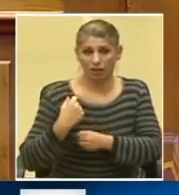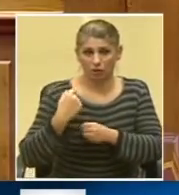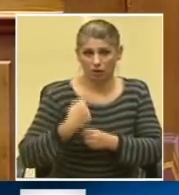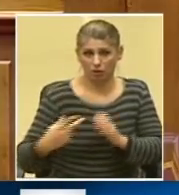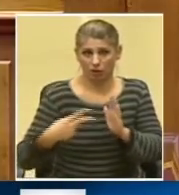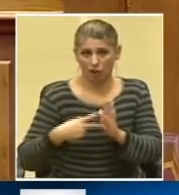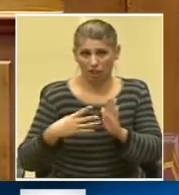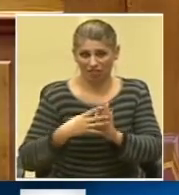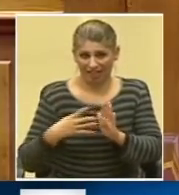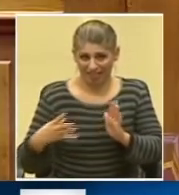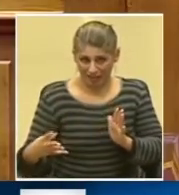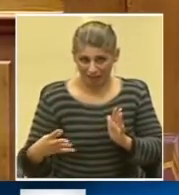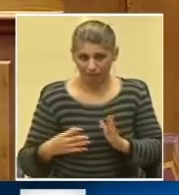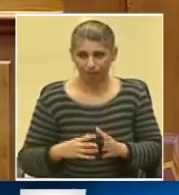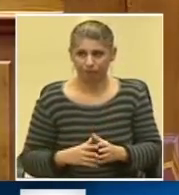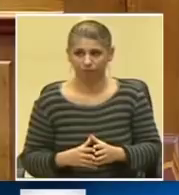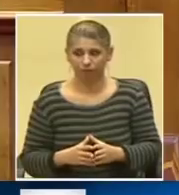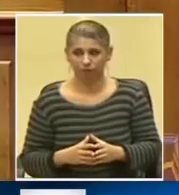1η-1η-2019.